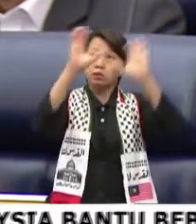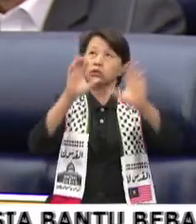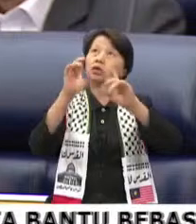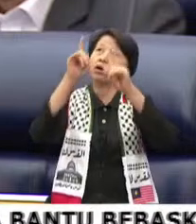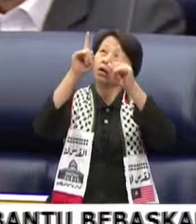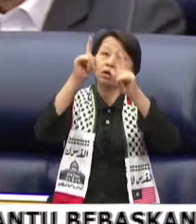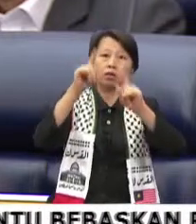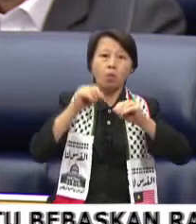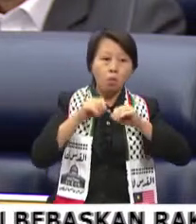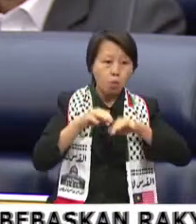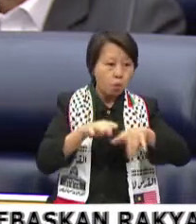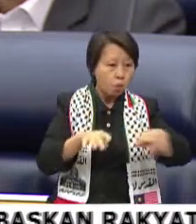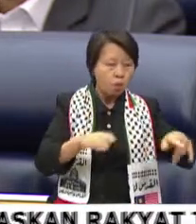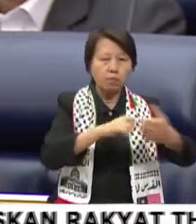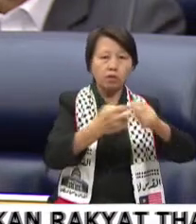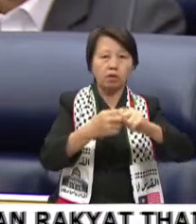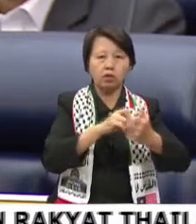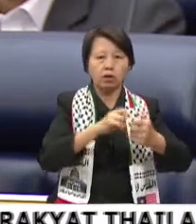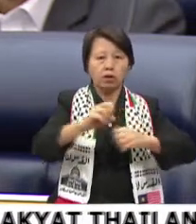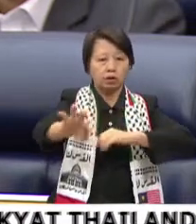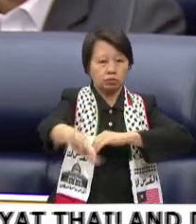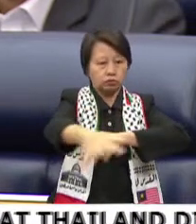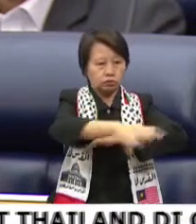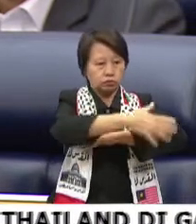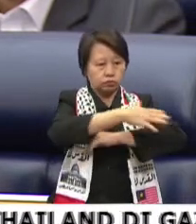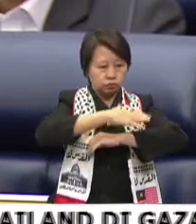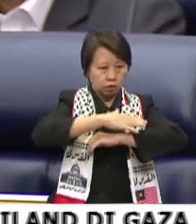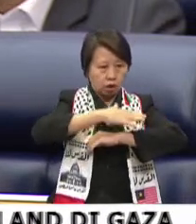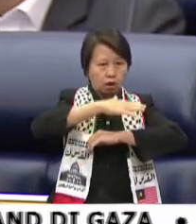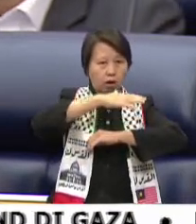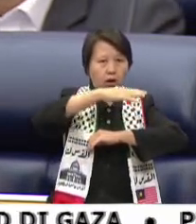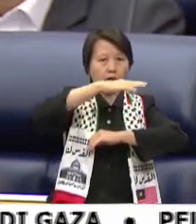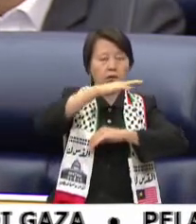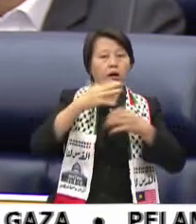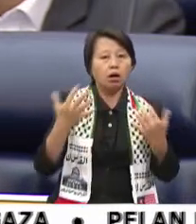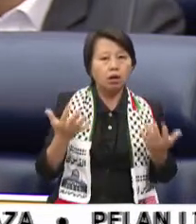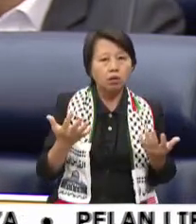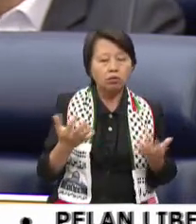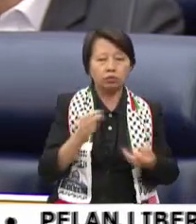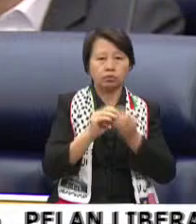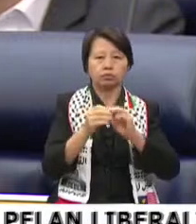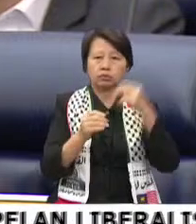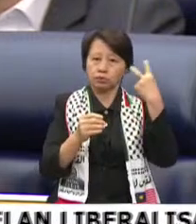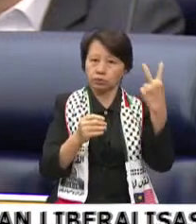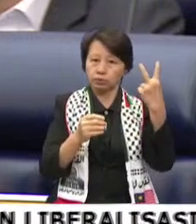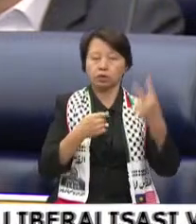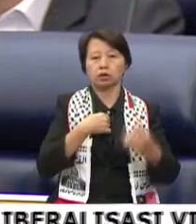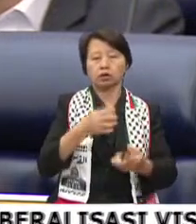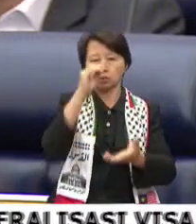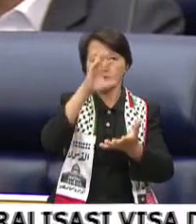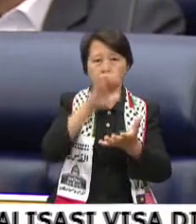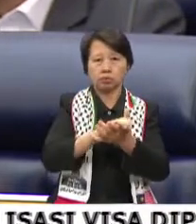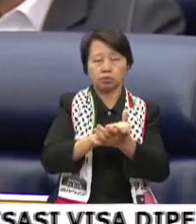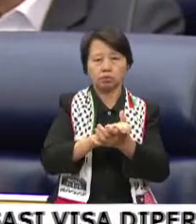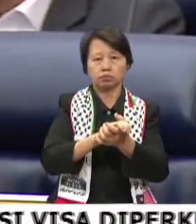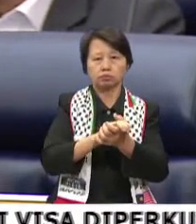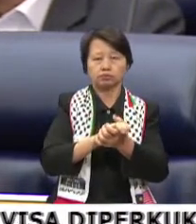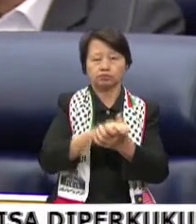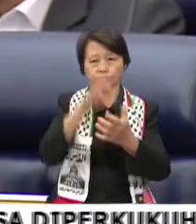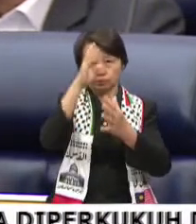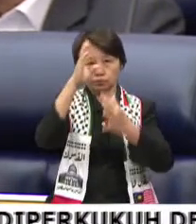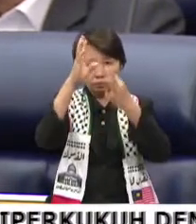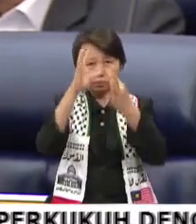kesan kepada se R level tu yang pertama yang keduanya yang berhormat Tambun Saya yakin dan percaya